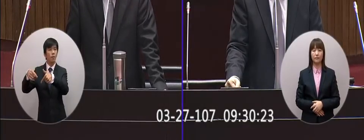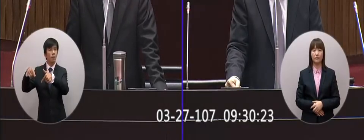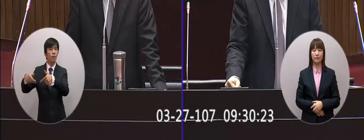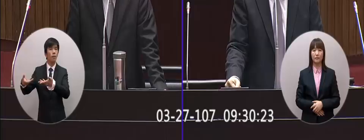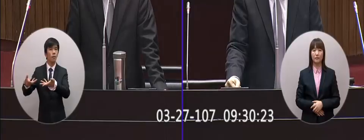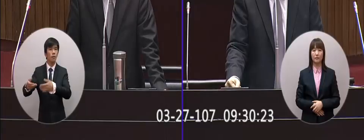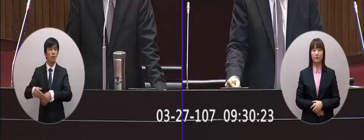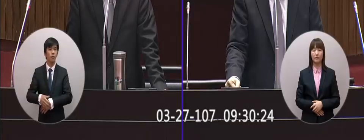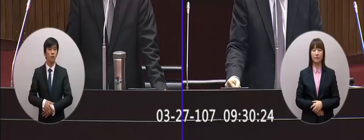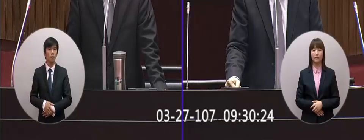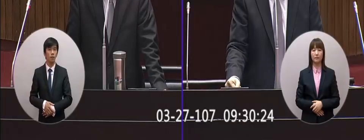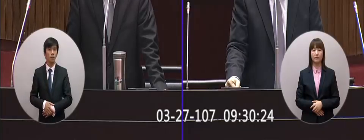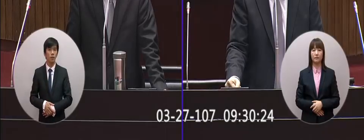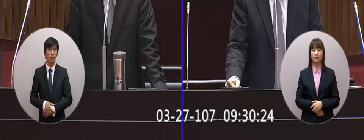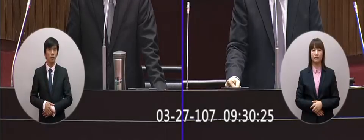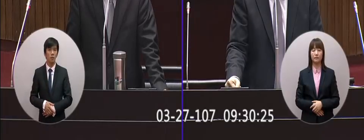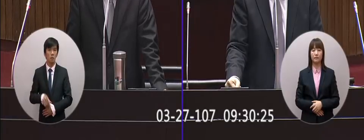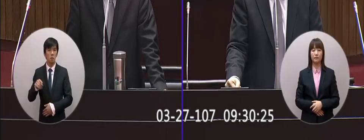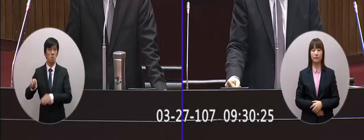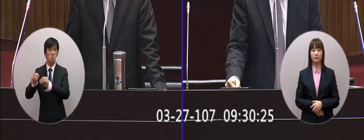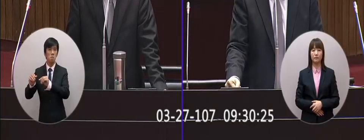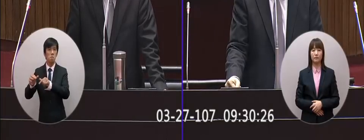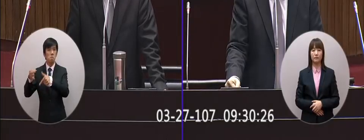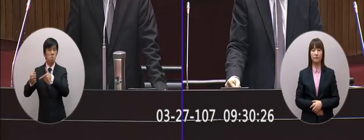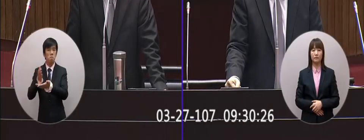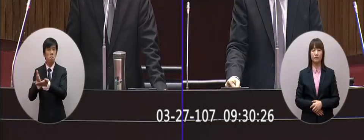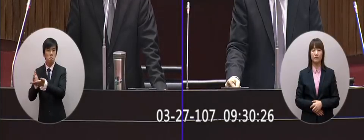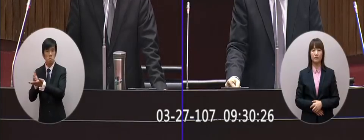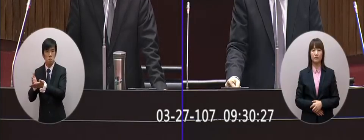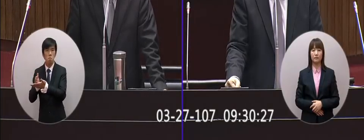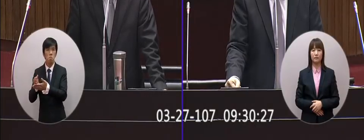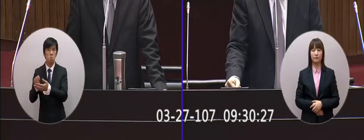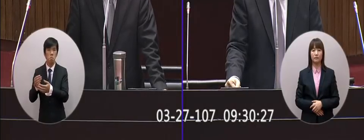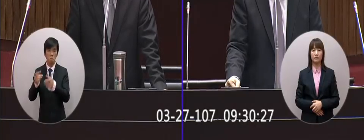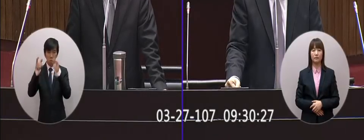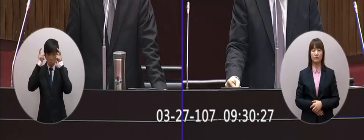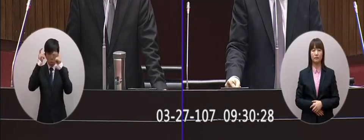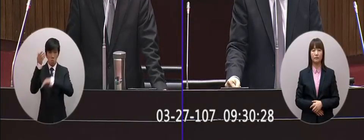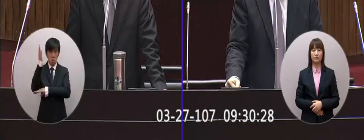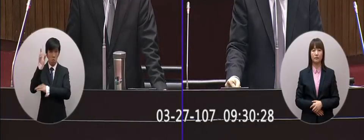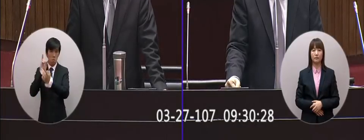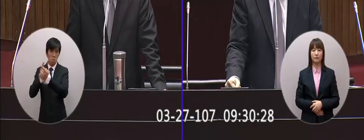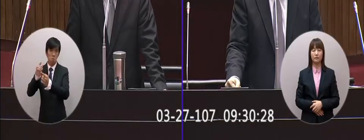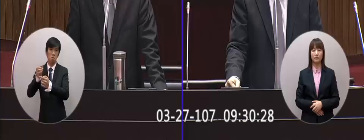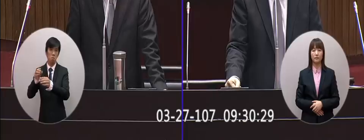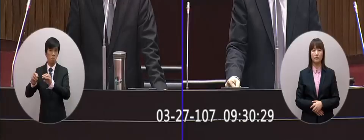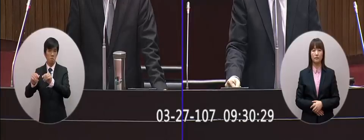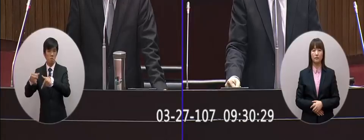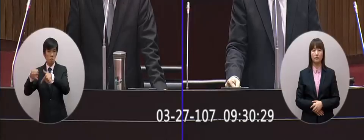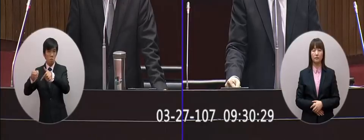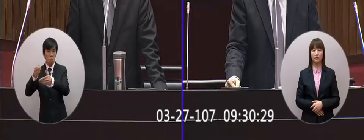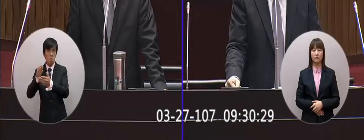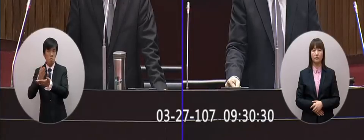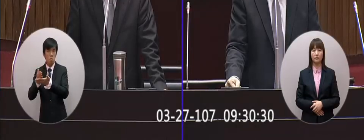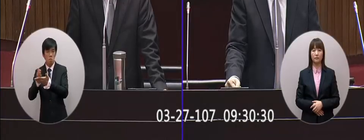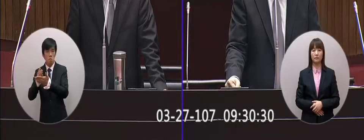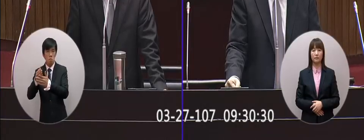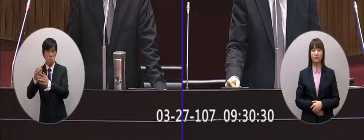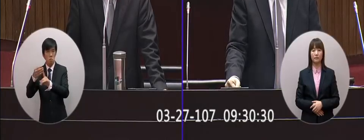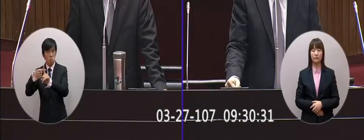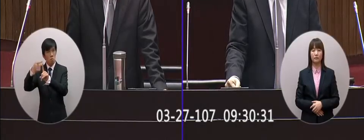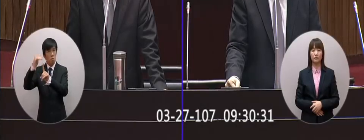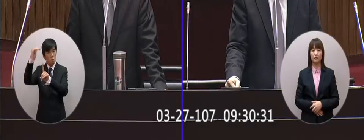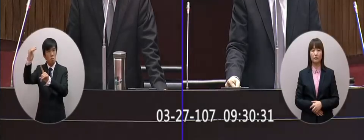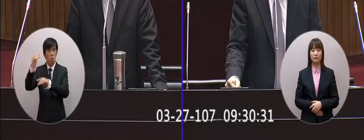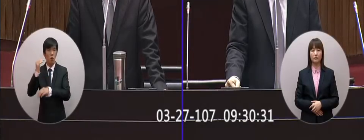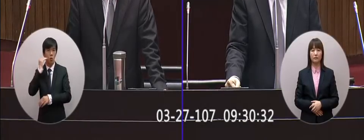地价的这个评定高雄市政府评定市有的地价是价格比较高，那评定这个公